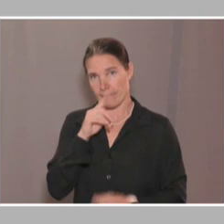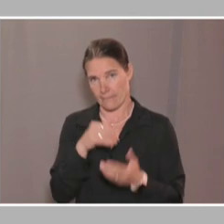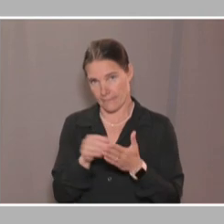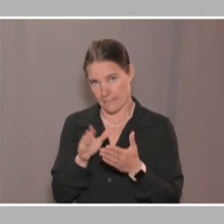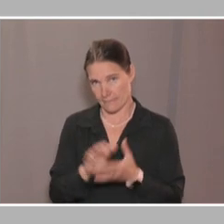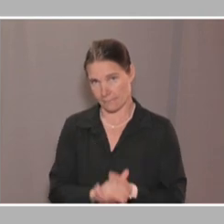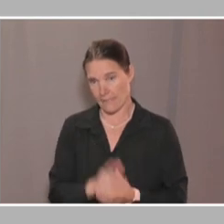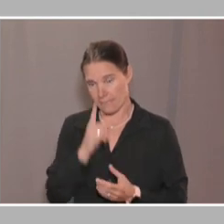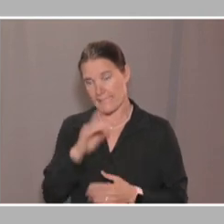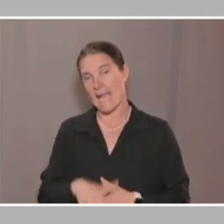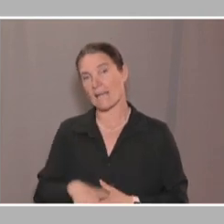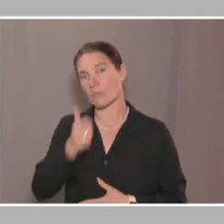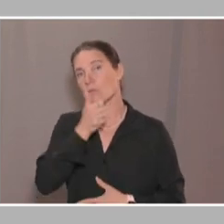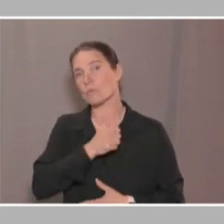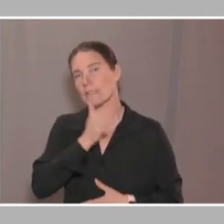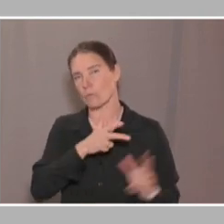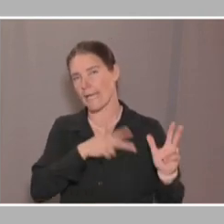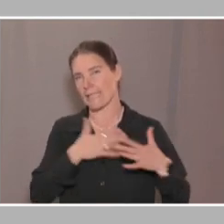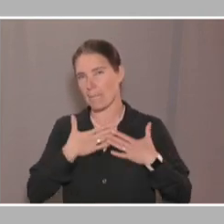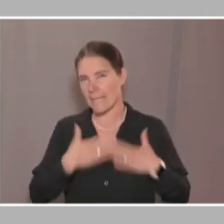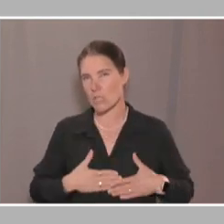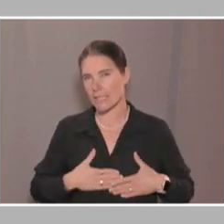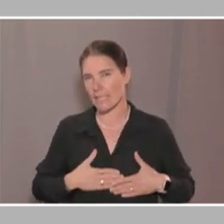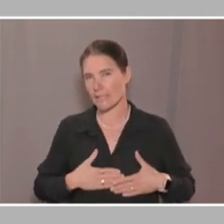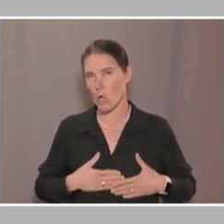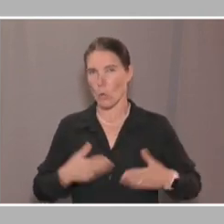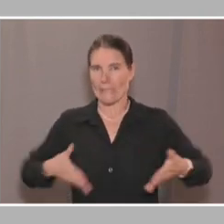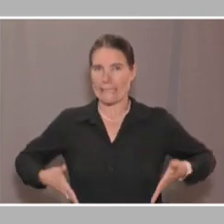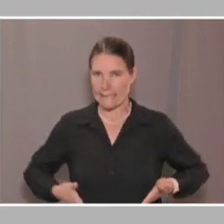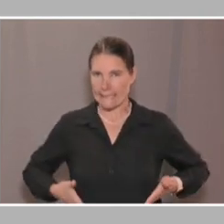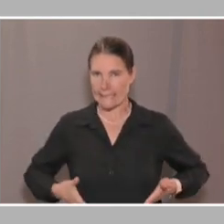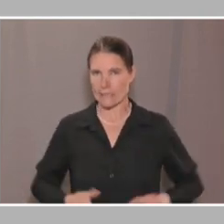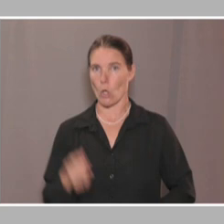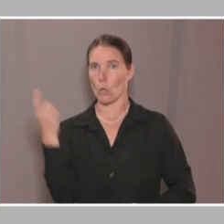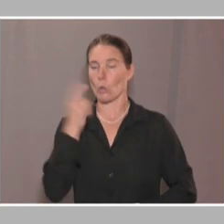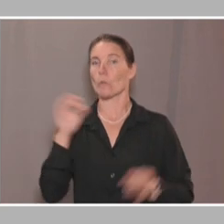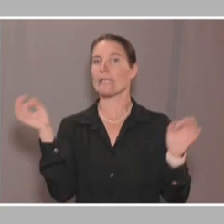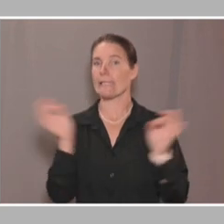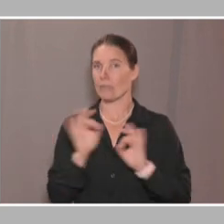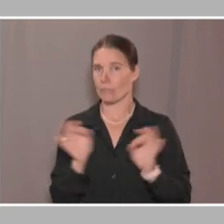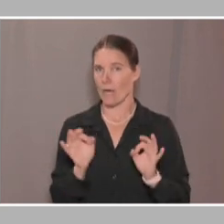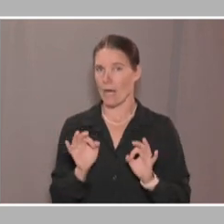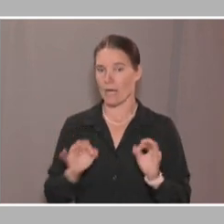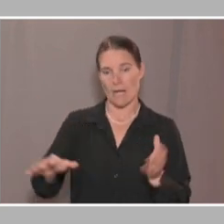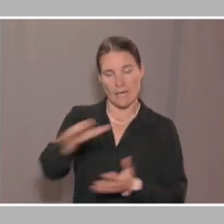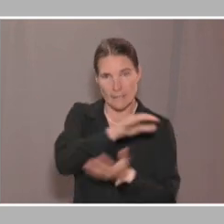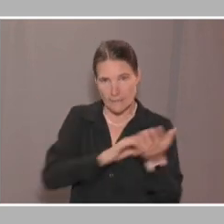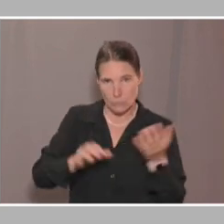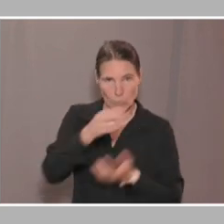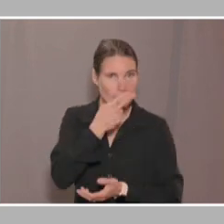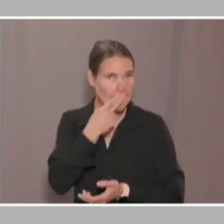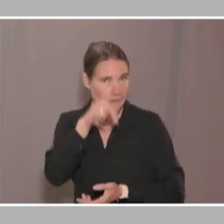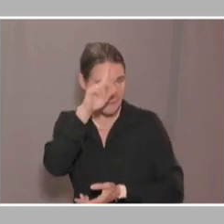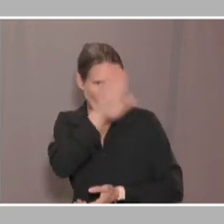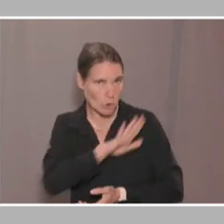die heranwachsende Jugend nicht zu echter Menschlichkeit und Sittlichkeit erziehen, droht die Gefahr, dass die Katastrophe Nazi-Deutschlands